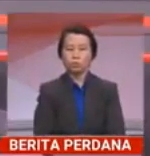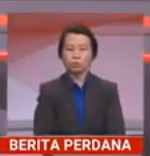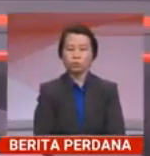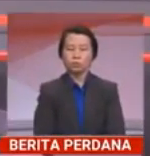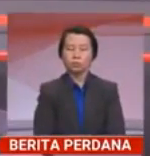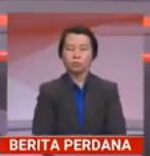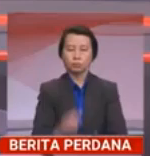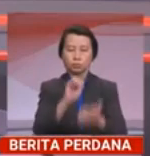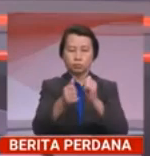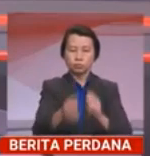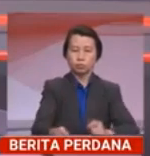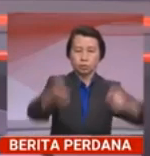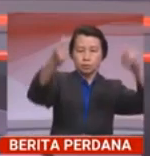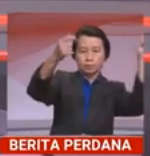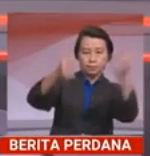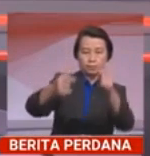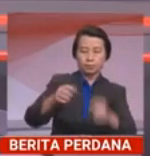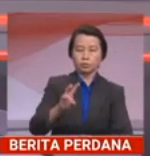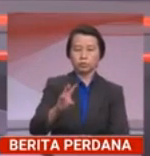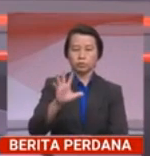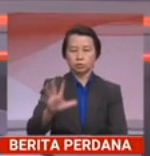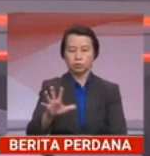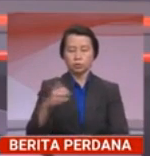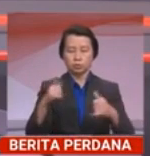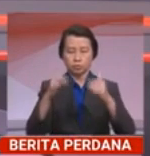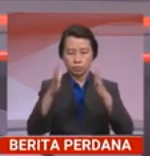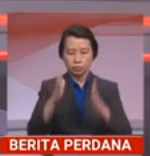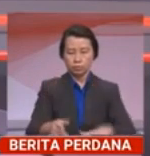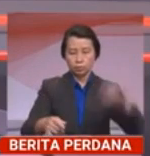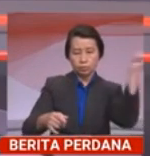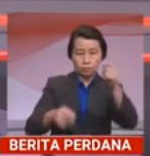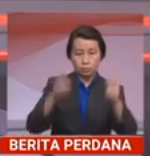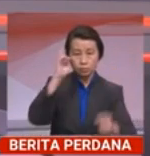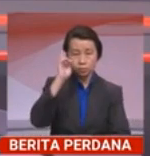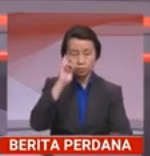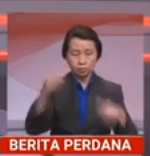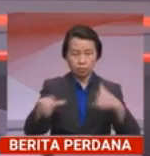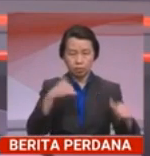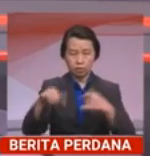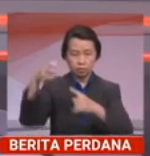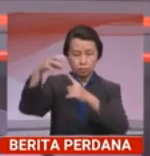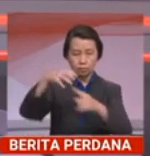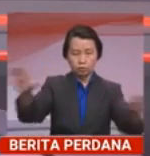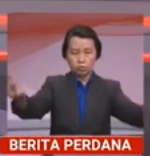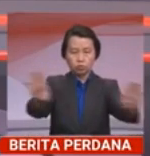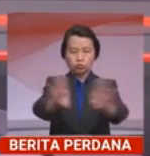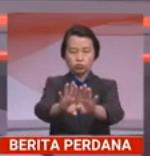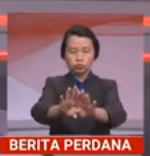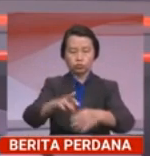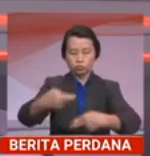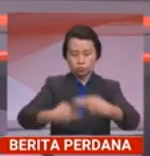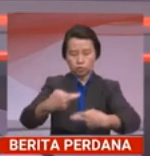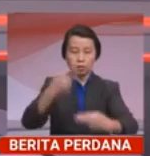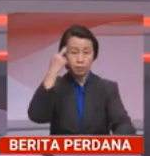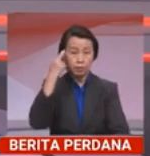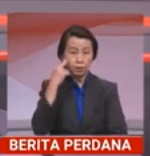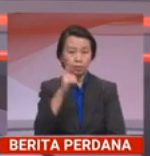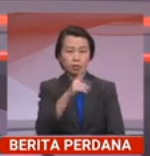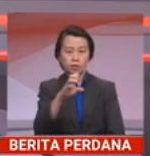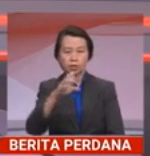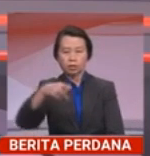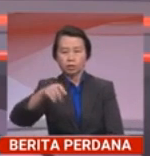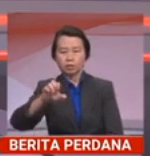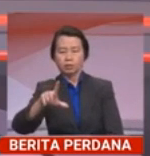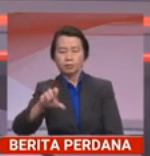Beralih ke sukan badminton. Seramai 75 pemain badminton remaja negara bakal berhentak dalam kejohanan tertutup cabaran ranking remaja 100 plus yang